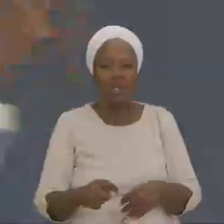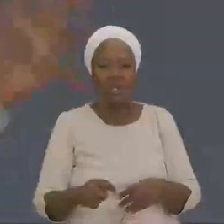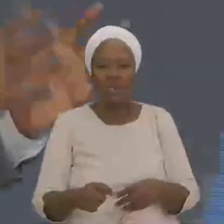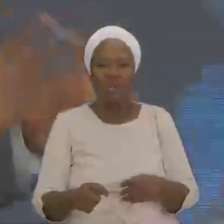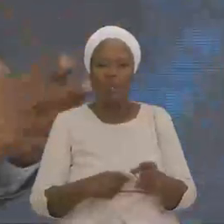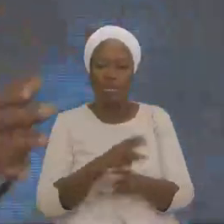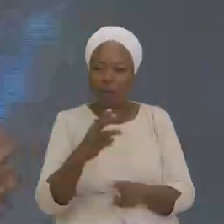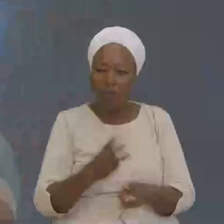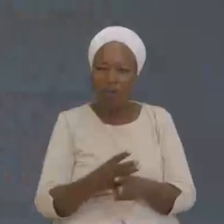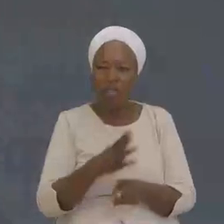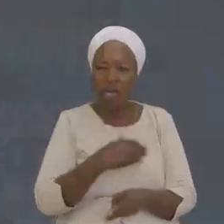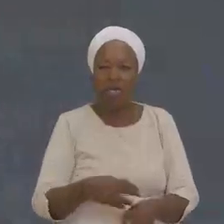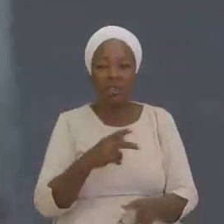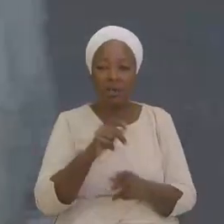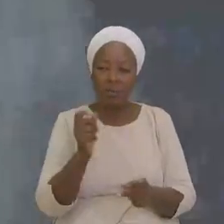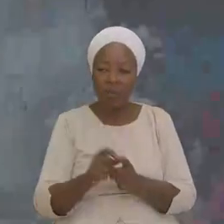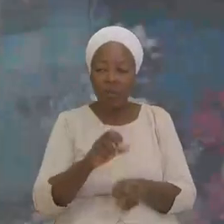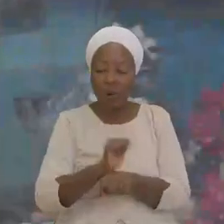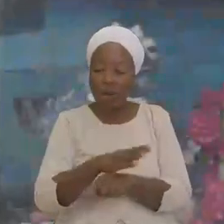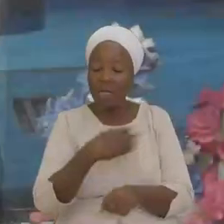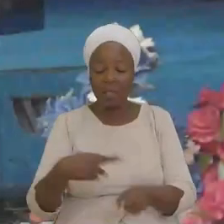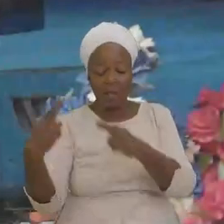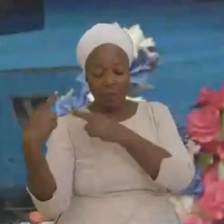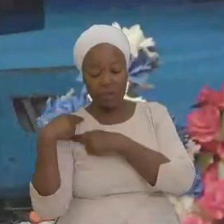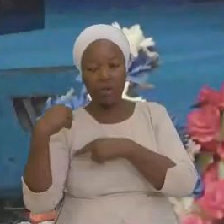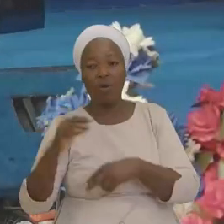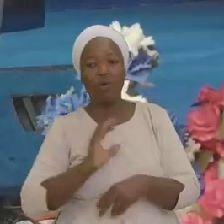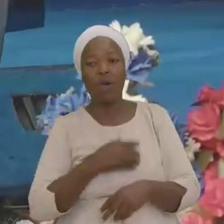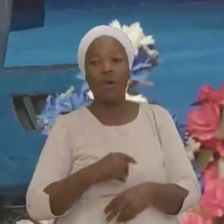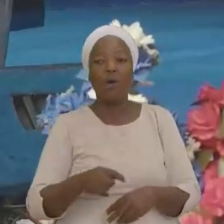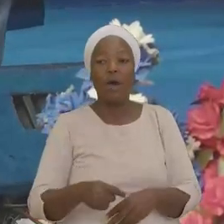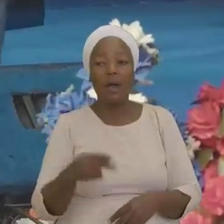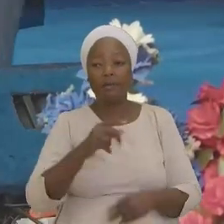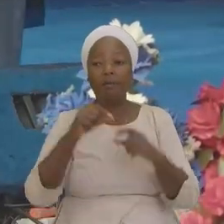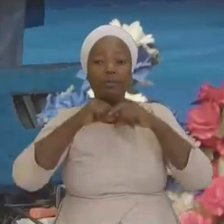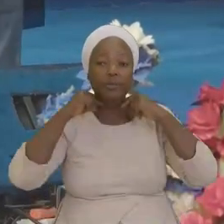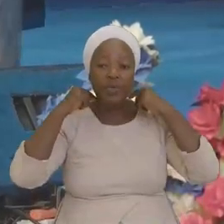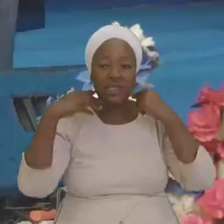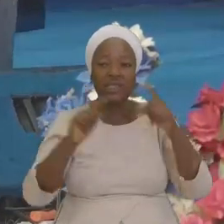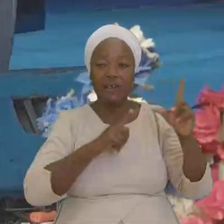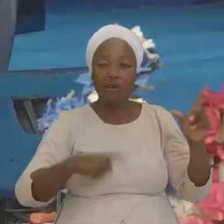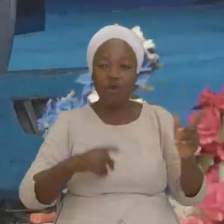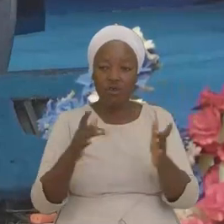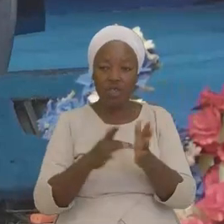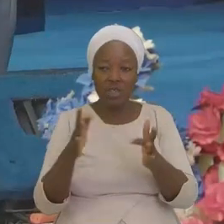lieu saint. Si l'œuvre, c'est la responsabilité de notre sacrificateur, le